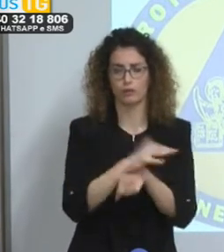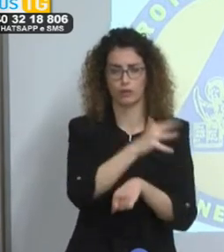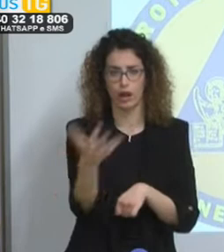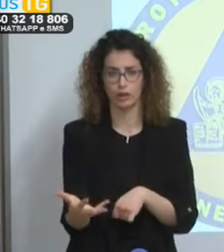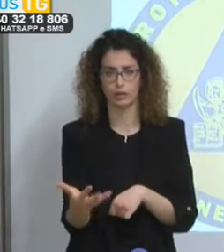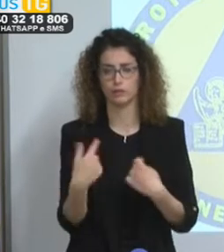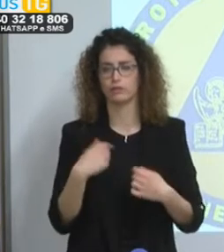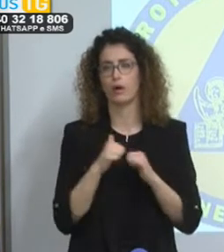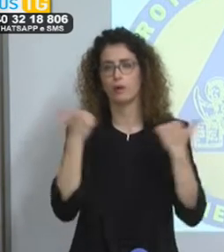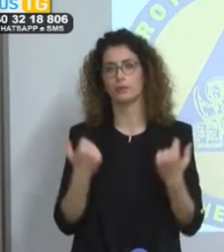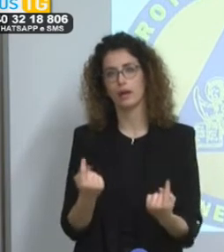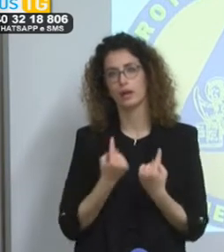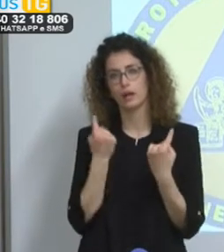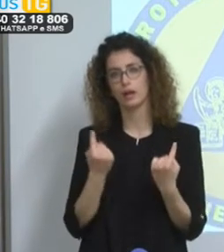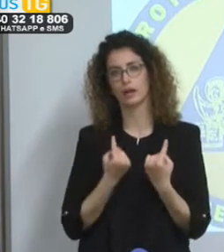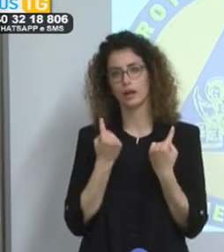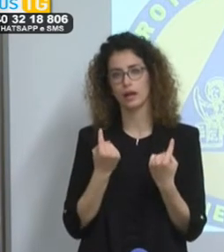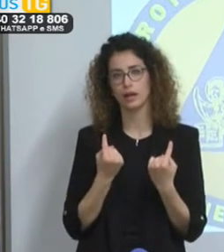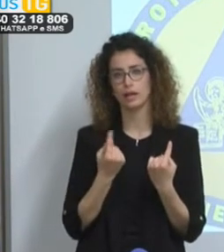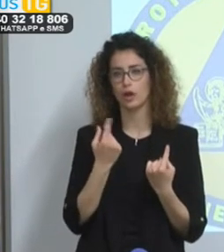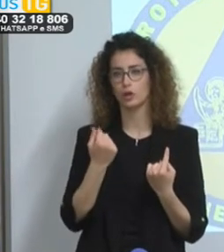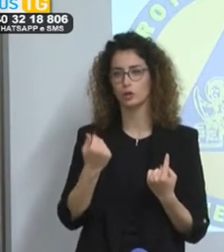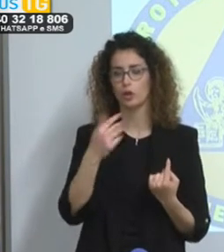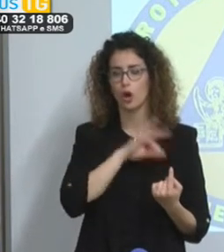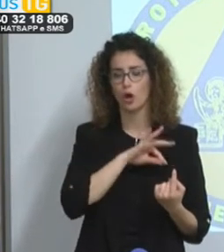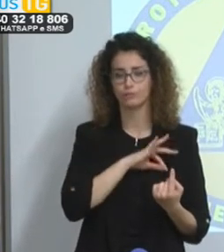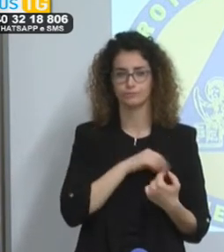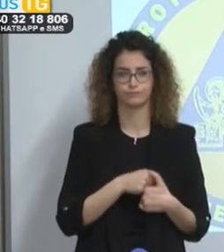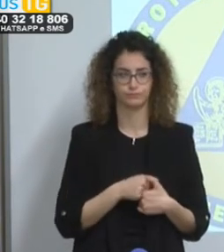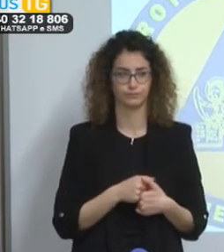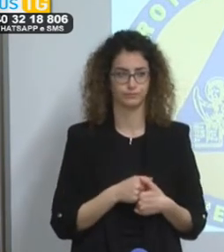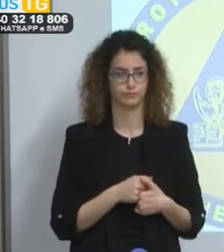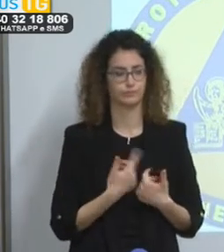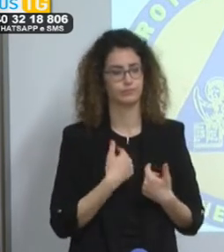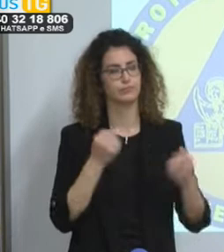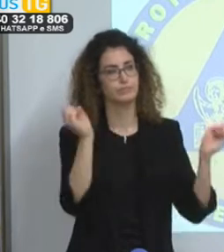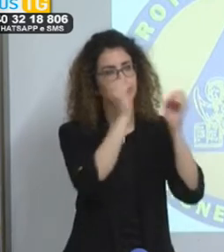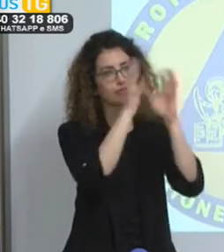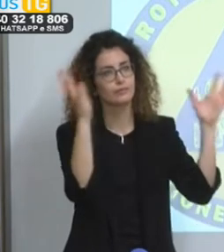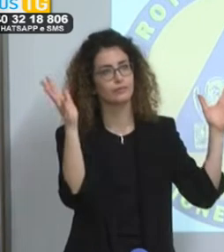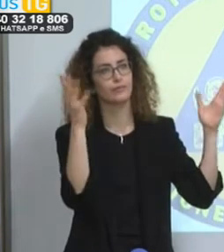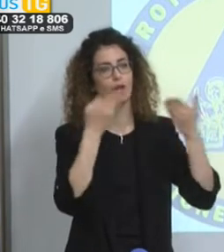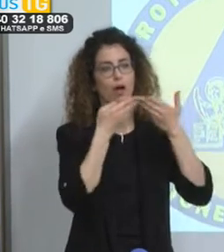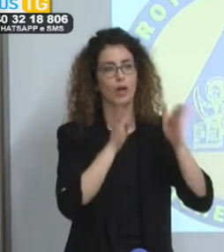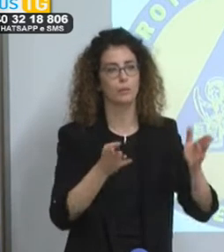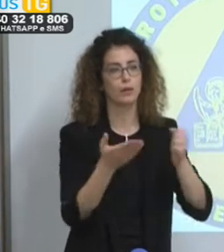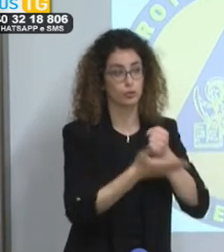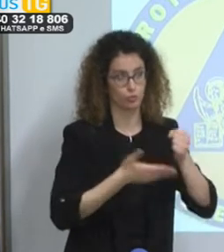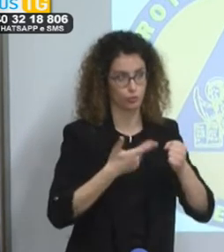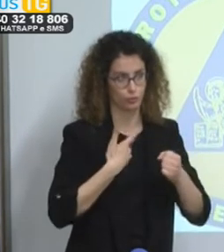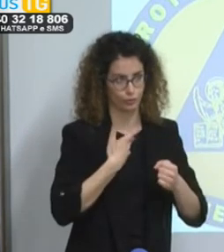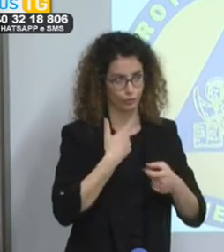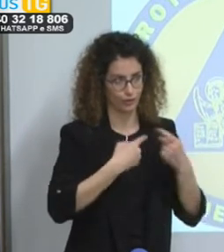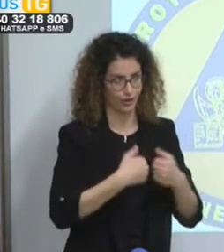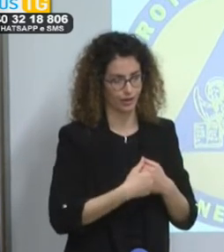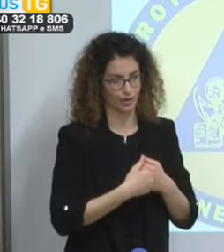che possono stare un anno a aspettare uno stipendio. Però il sogno di riaprire a giugno ce l'ha ancora lei, cioè che ci